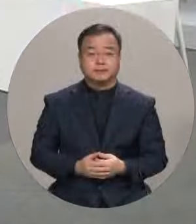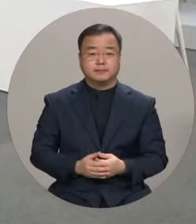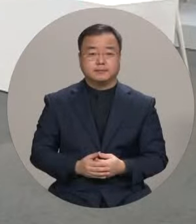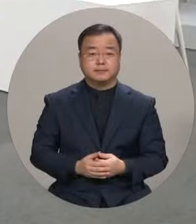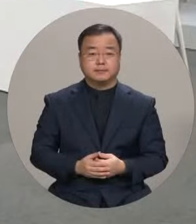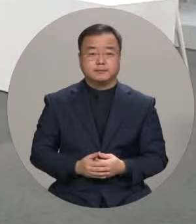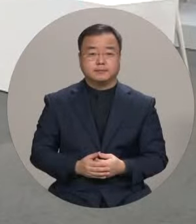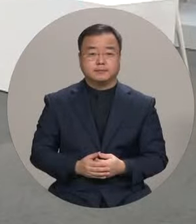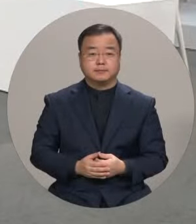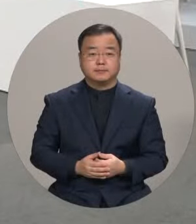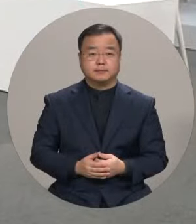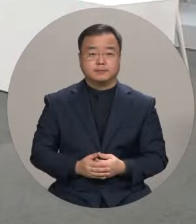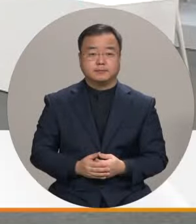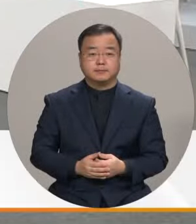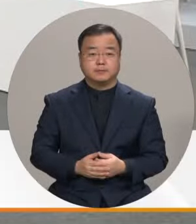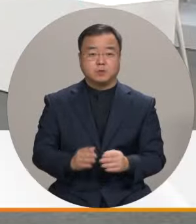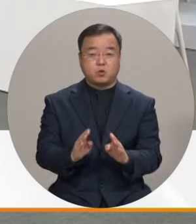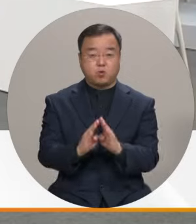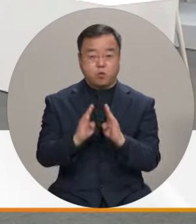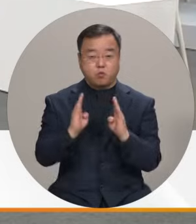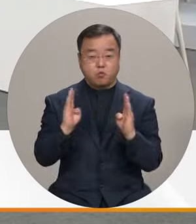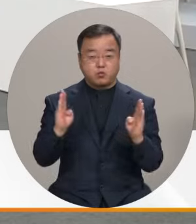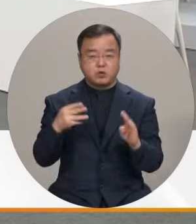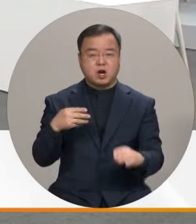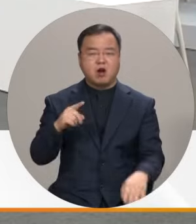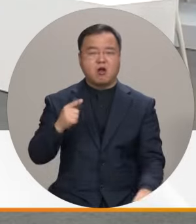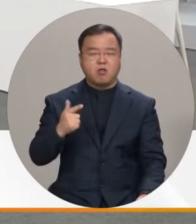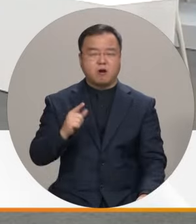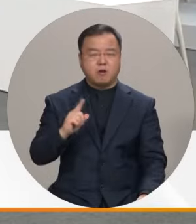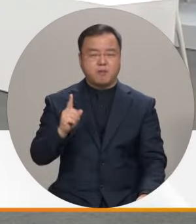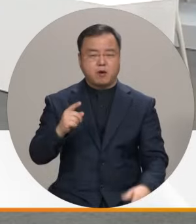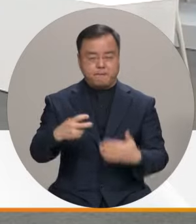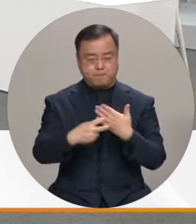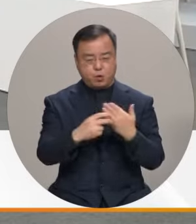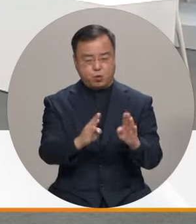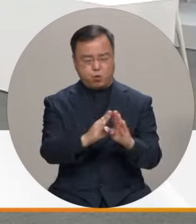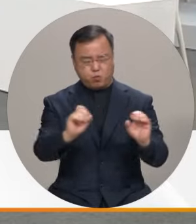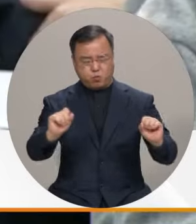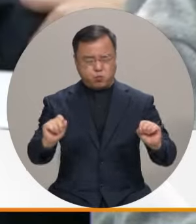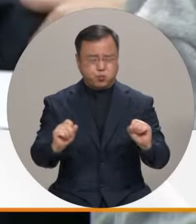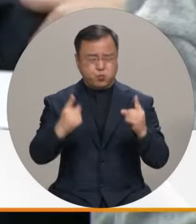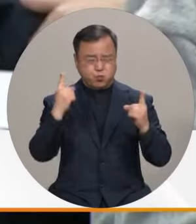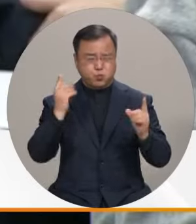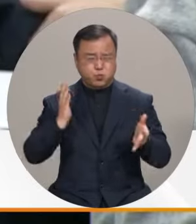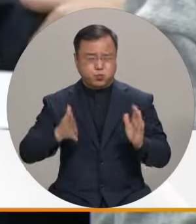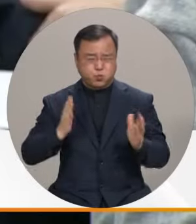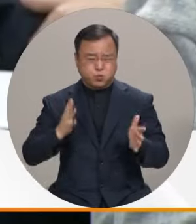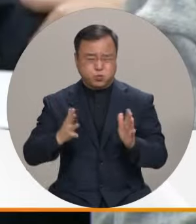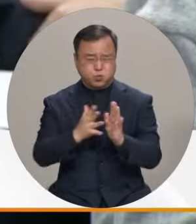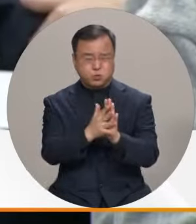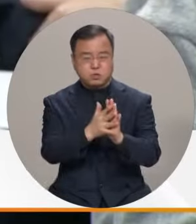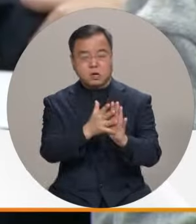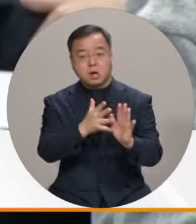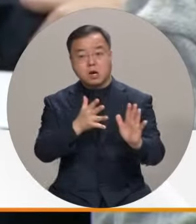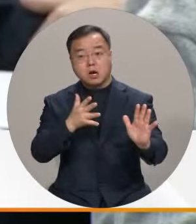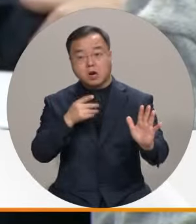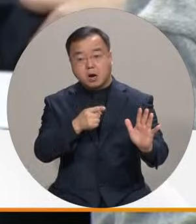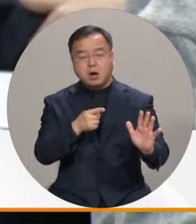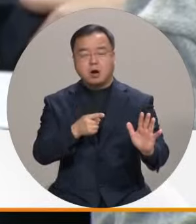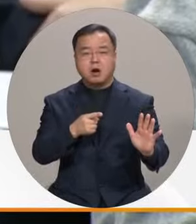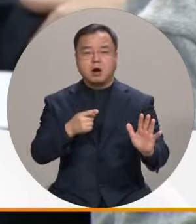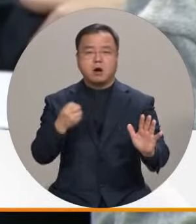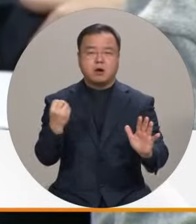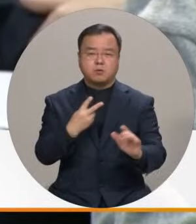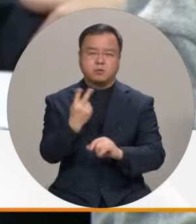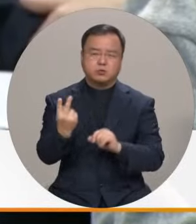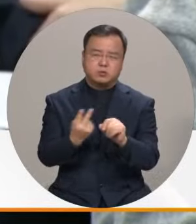오픈이라고 하죠 병원 높은 시간에 맞춰서 아픈 아이를 데고 가면 어 줄이 길게서 있어요 그러면 두세